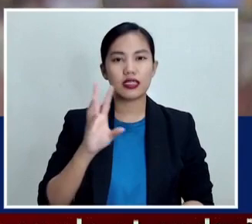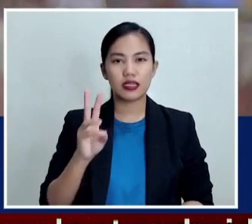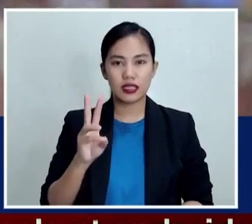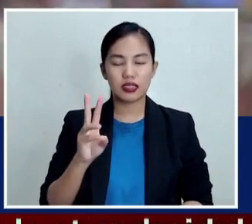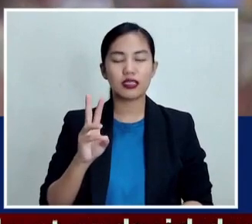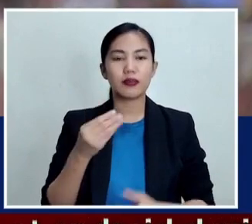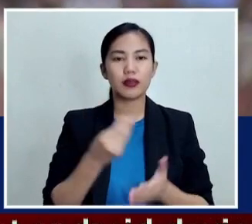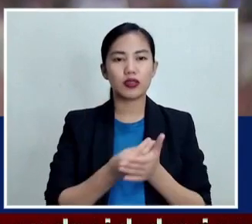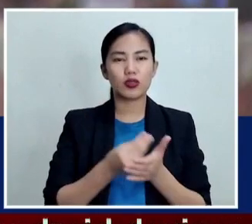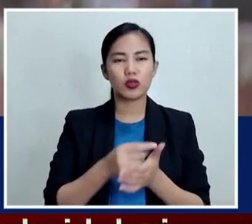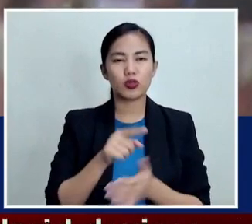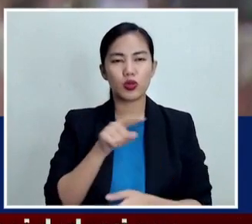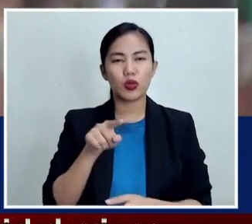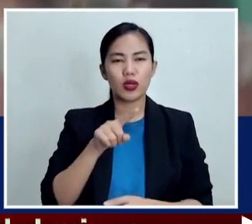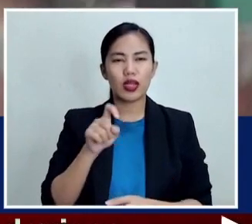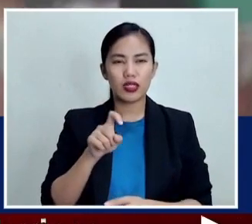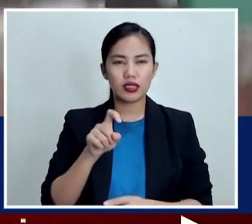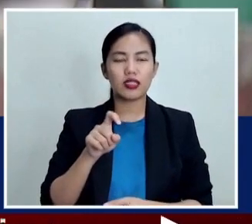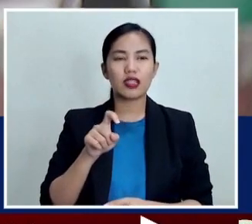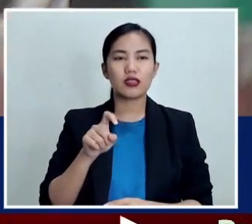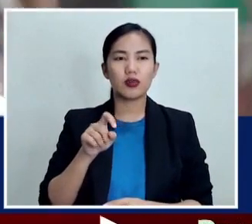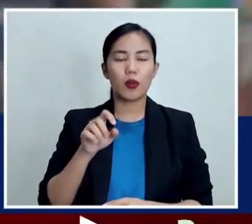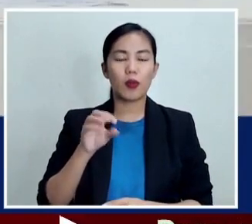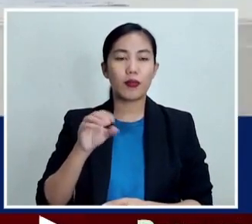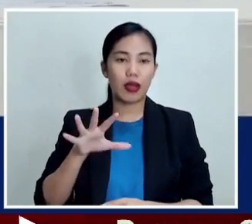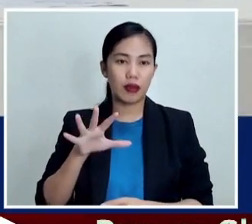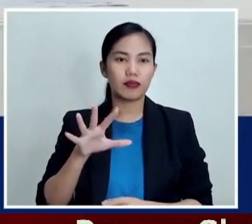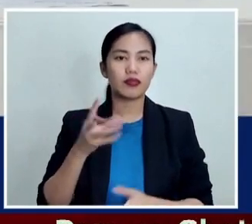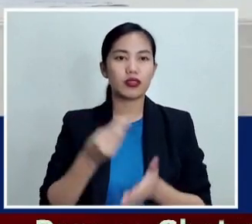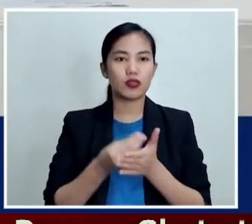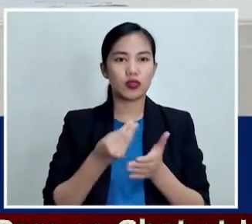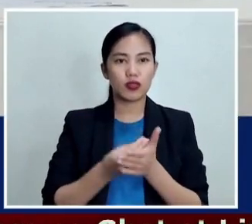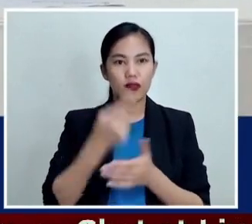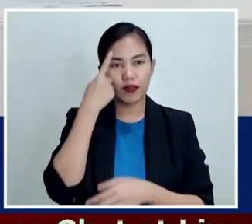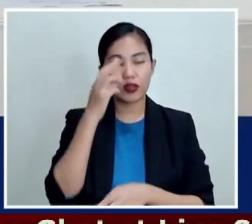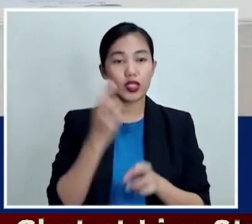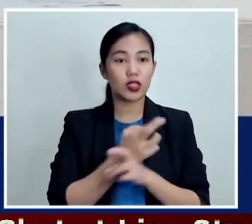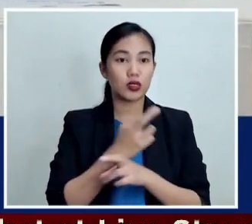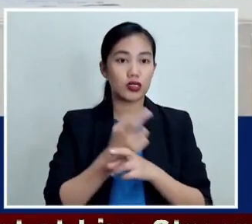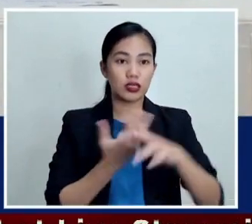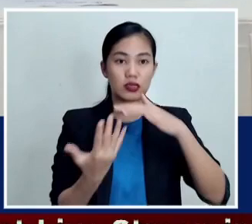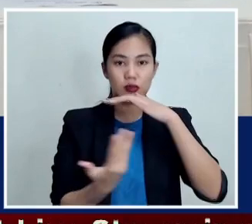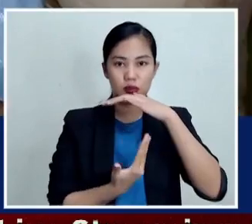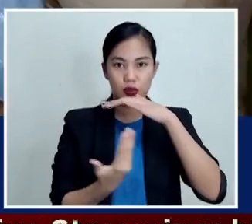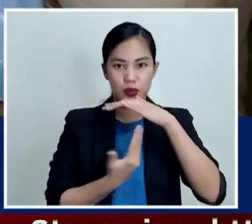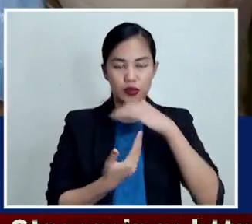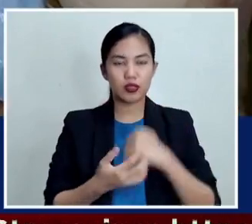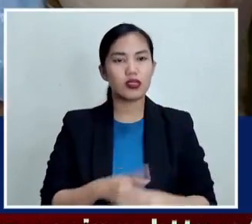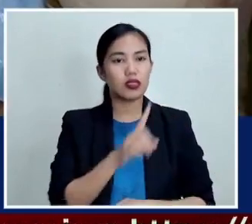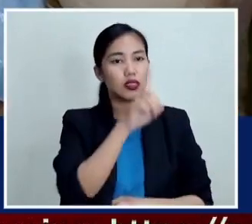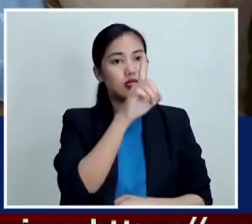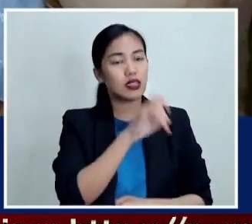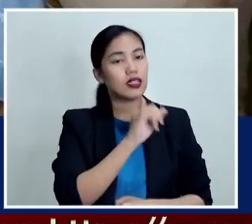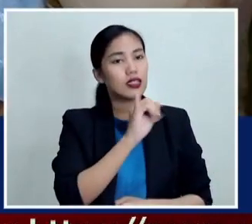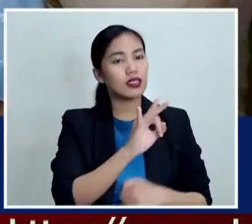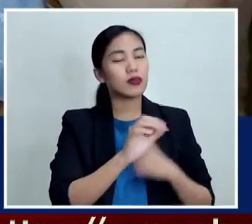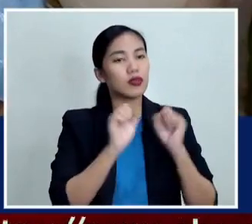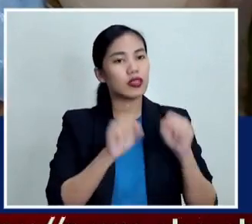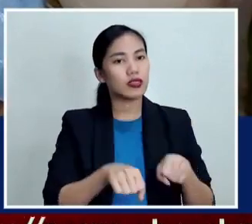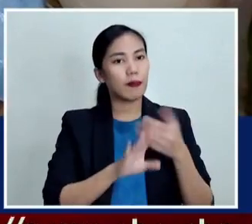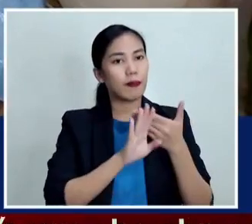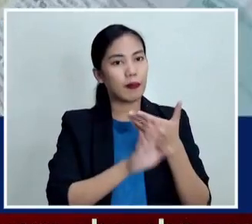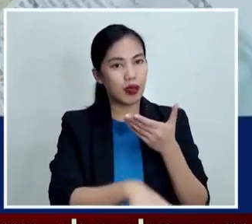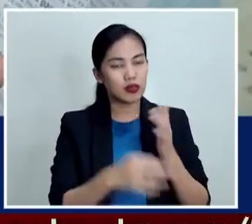pesos para sa mga ordinaryong residential customers. Nang tinanong kung pwedeng bumalik sa dating patakarang